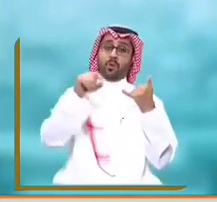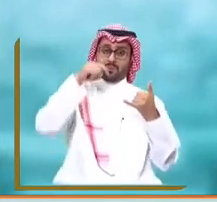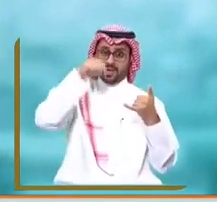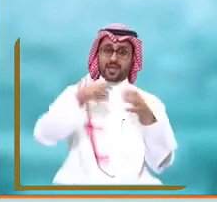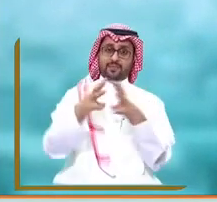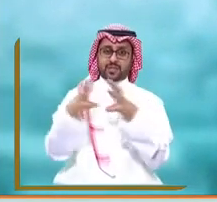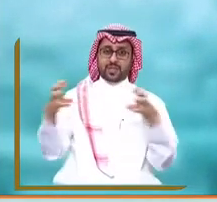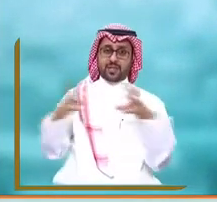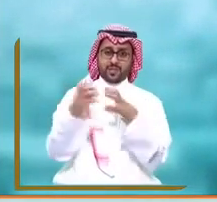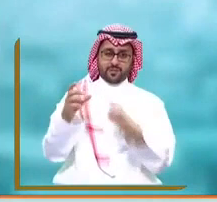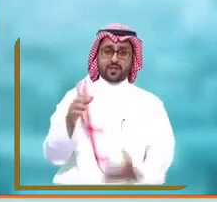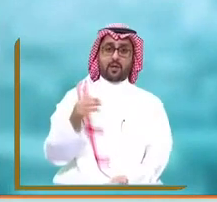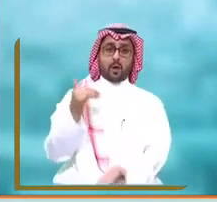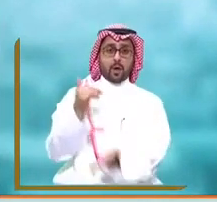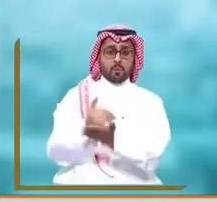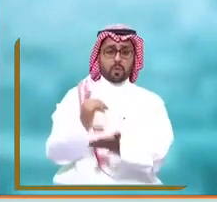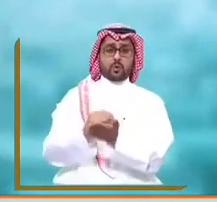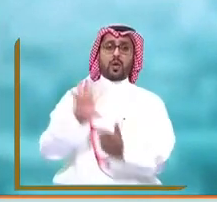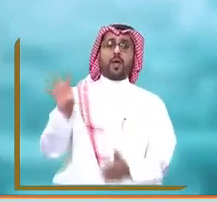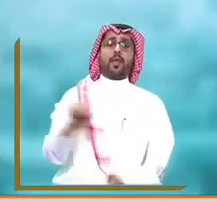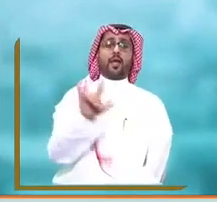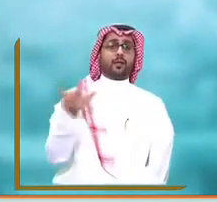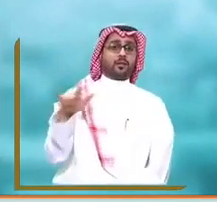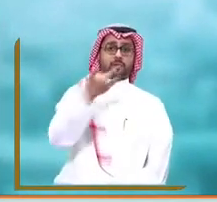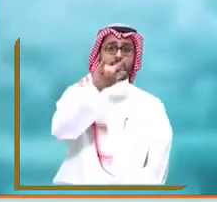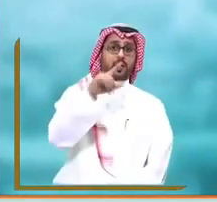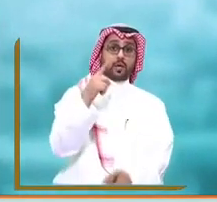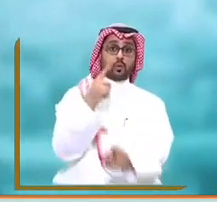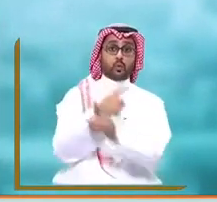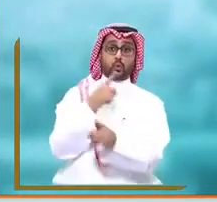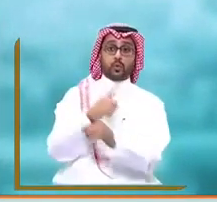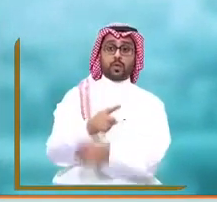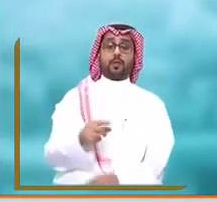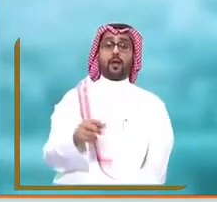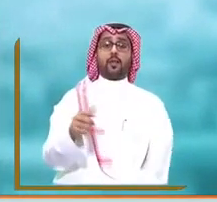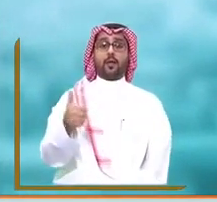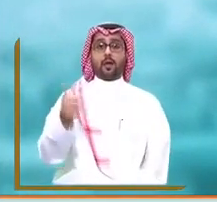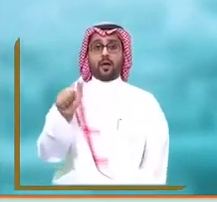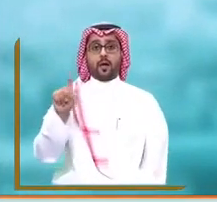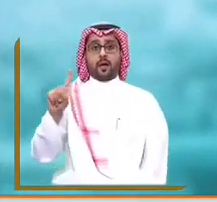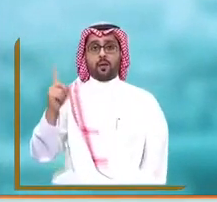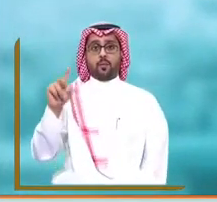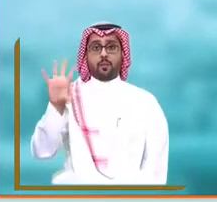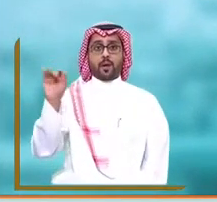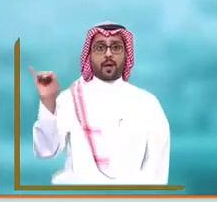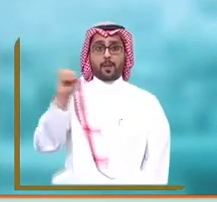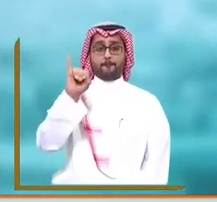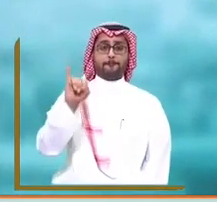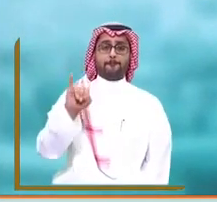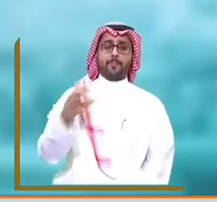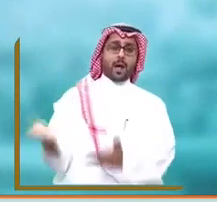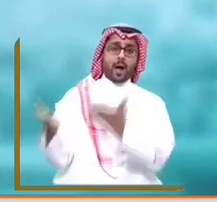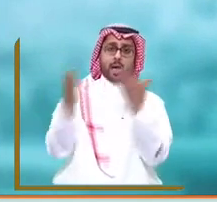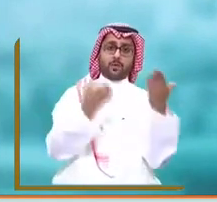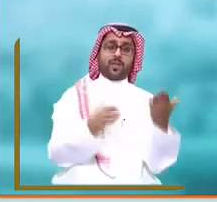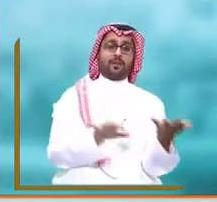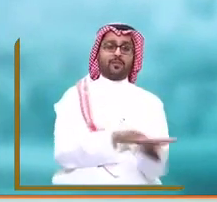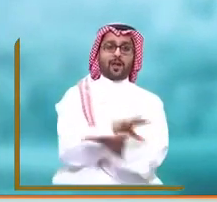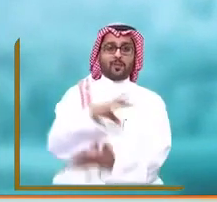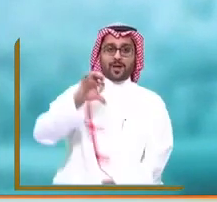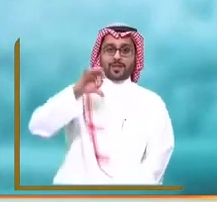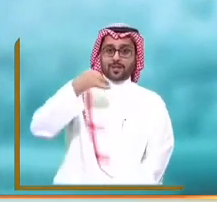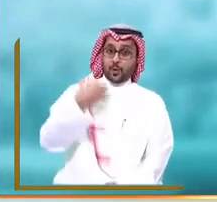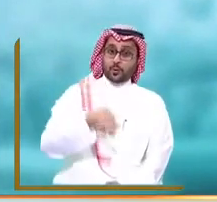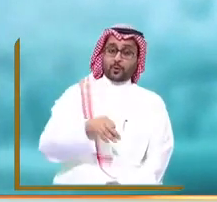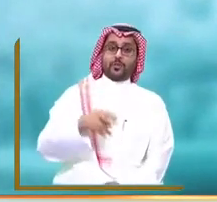المتحدث الرسمي لهيئة الطيران المدني الأستاذ إبراهيم الروسة. أهلا بك أستاذ إبراهيم في نشرة 9:30 على